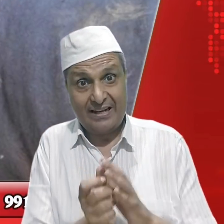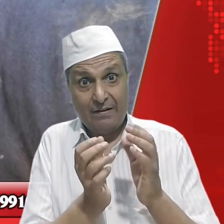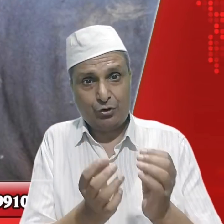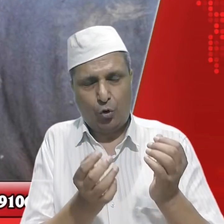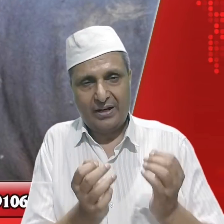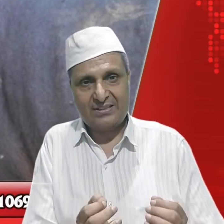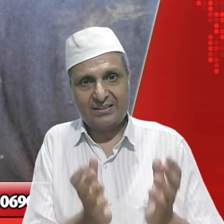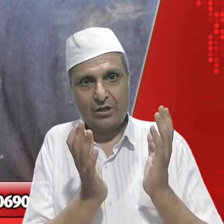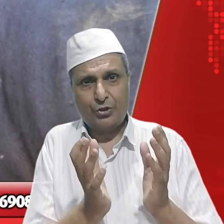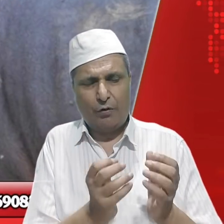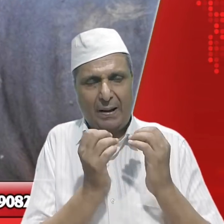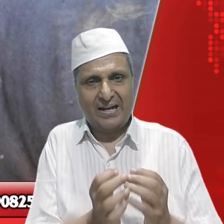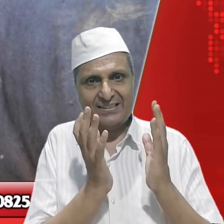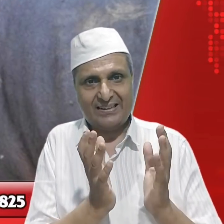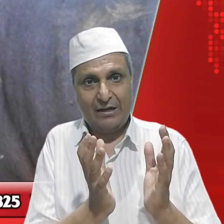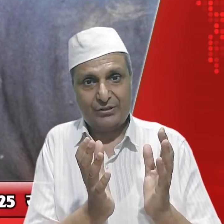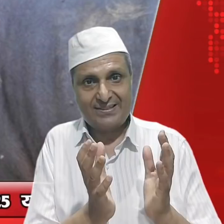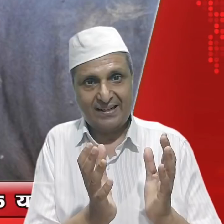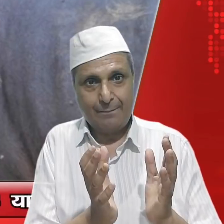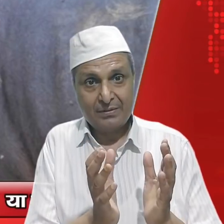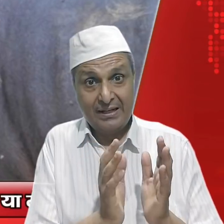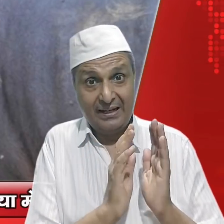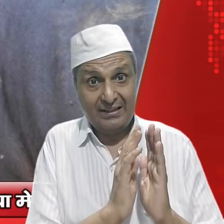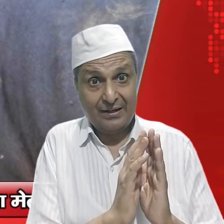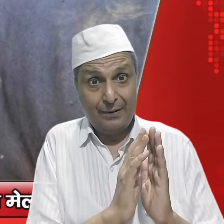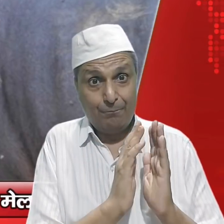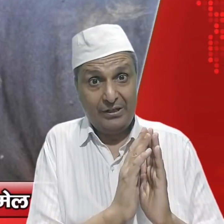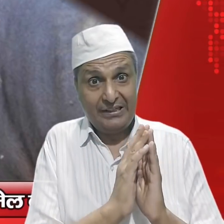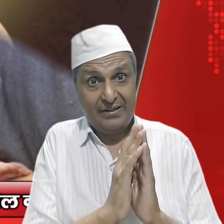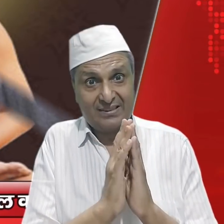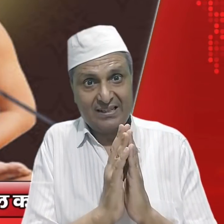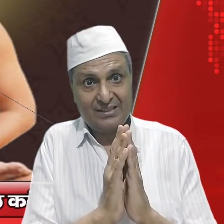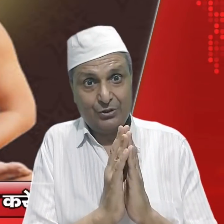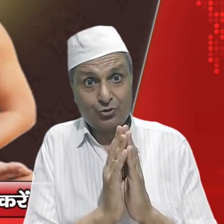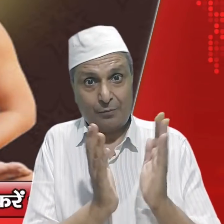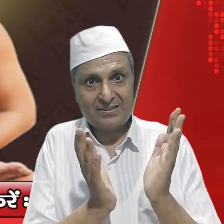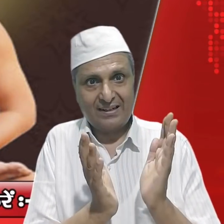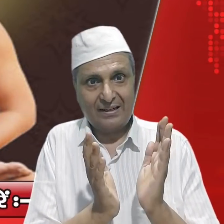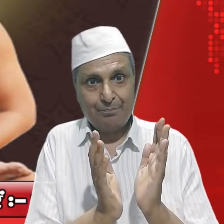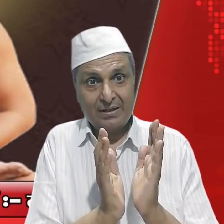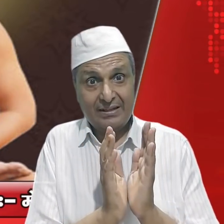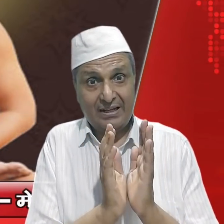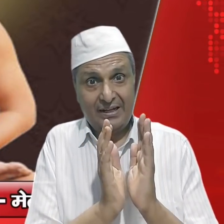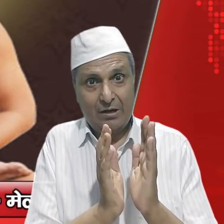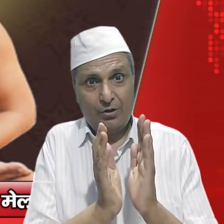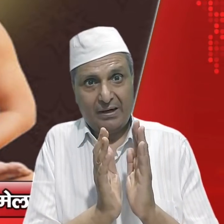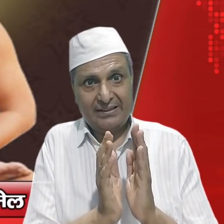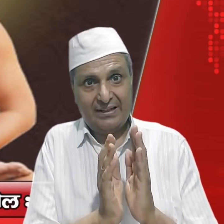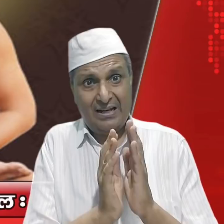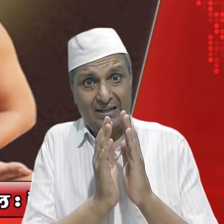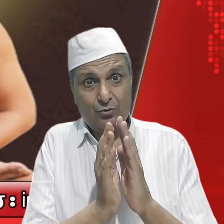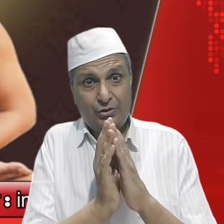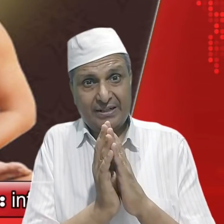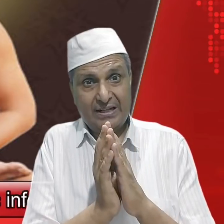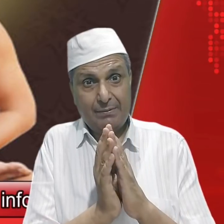खींचती थी, वो तोड़ना चाहती है खूंटे को, भागना चाहती है, उसे ऐसा लगा। इधर मुनि श्री वीरसन सागर जी को स्वप्न सा लगा कि कहीं ना कोई बात